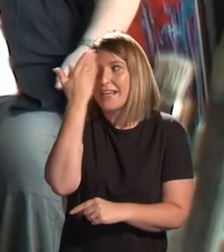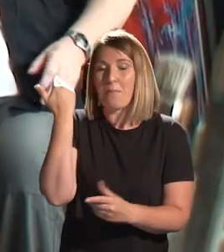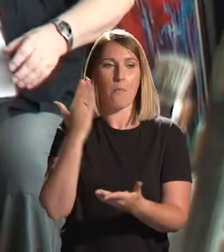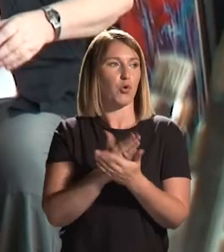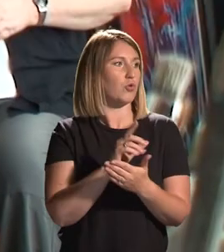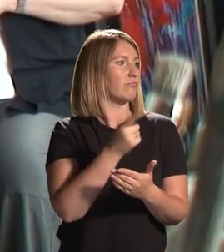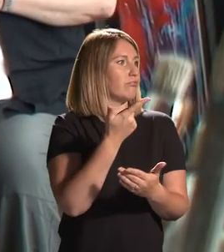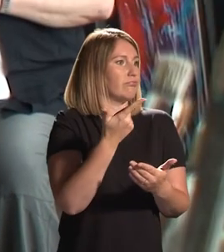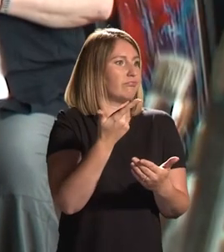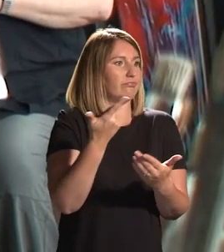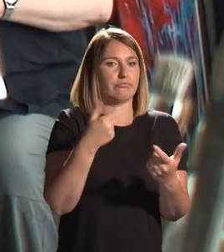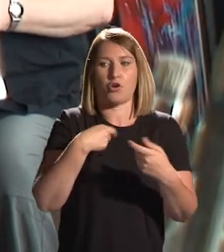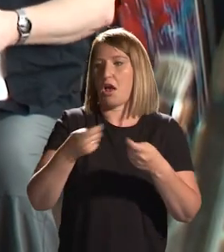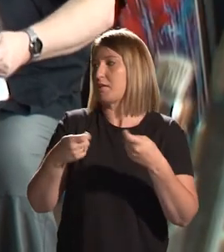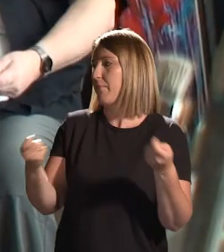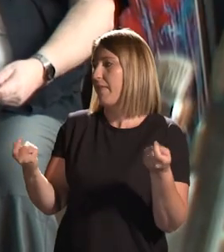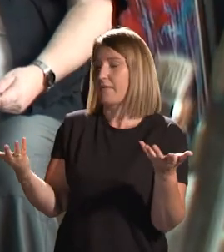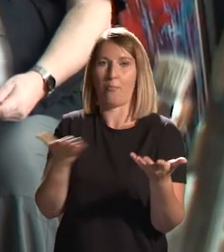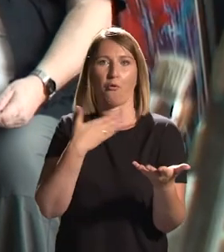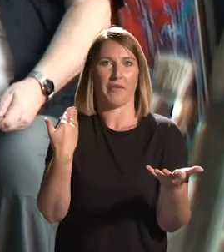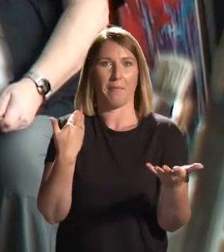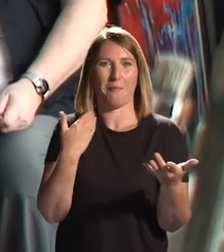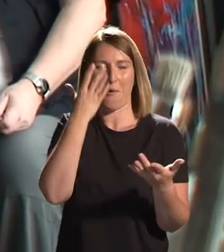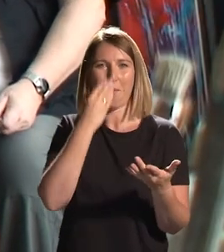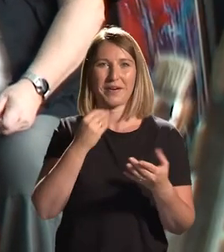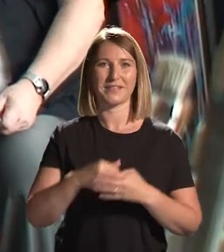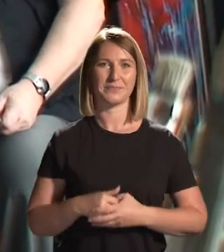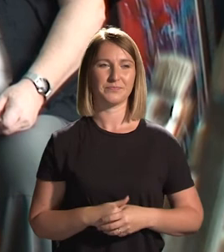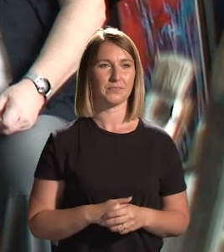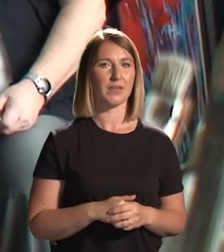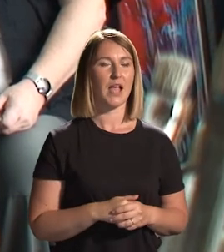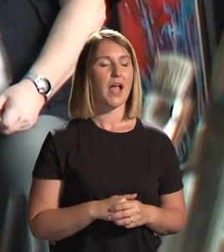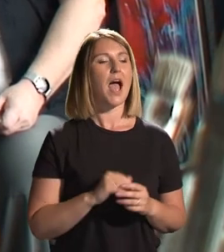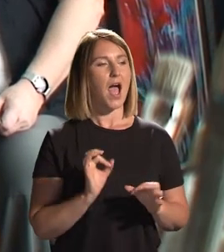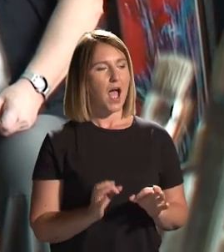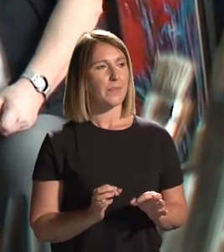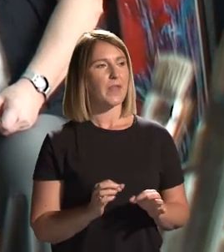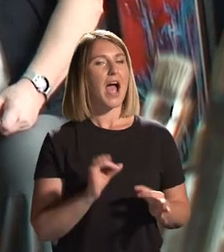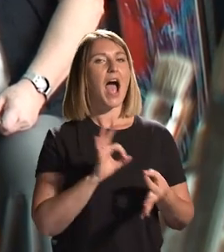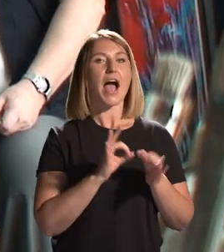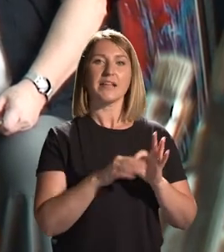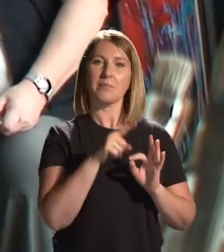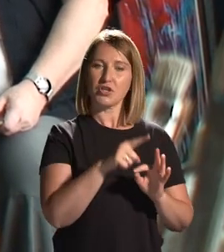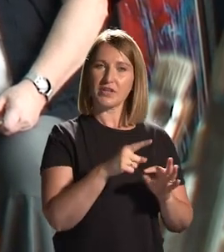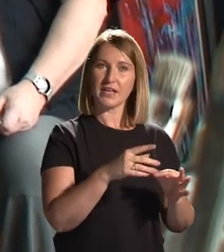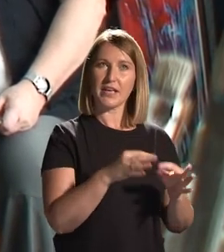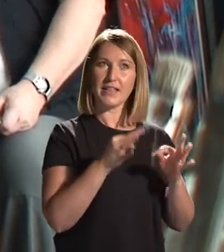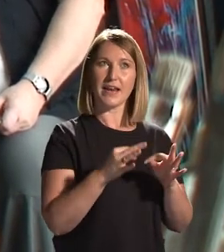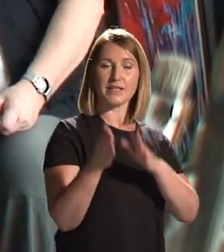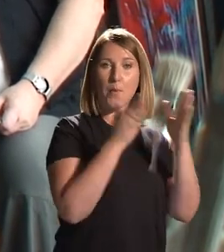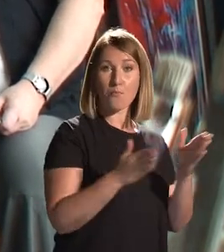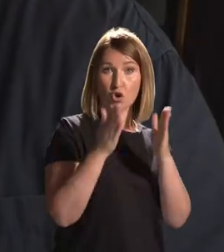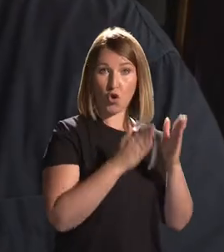do nazwijmy to sprzedania. Andrzej, gdybyś miał wypromować teraz powiedzmy grupę artystów, zakładając,